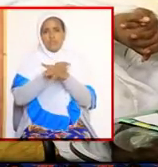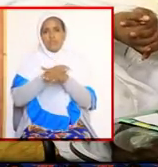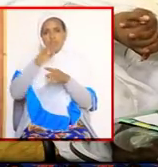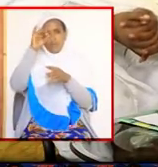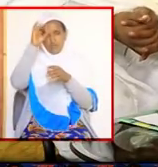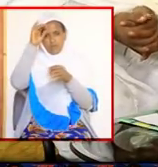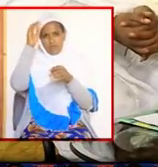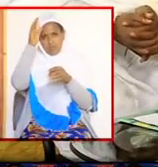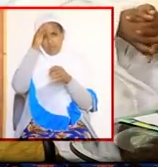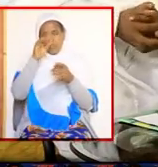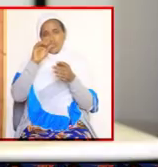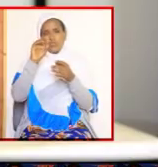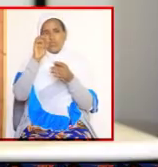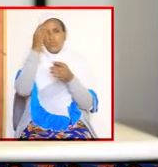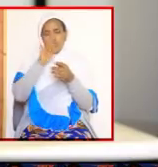ኪነ ጥበብ ወልደ ቂርቆስ።